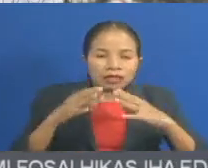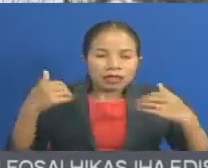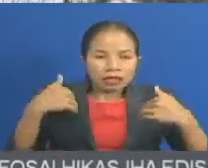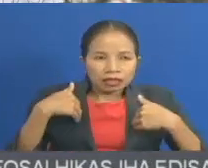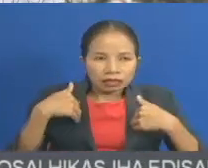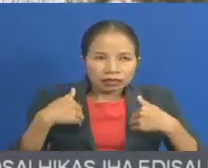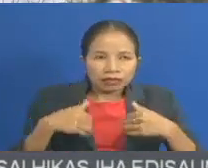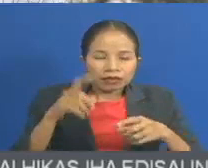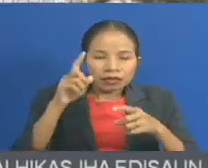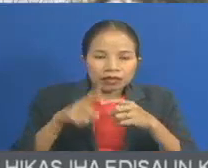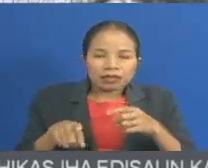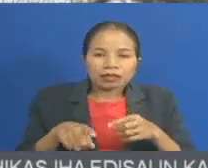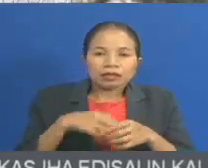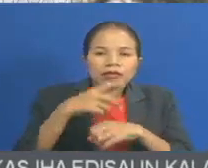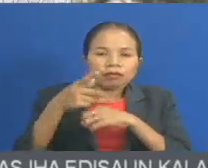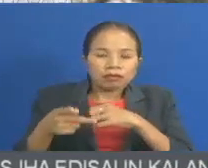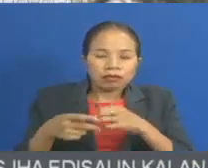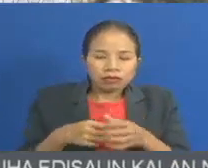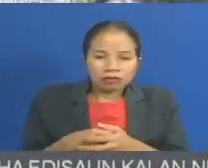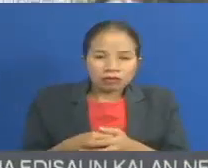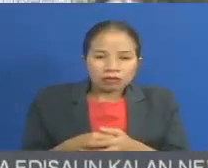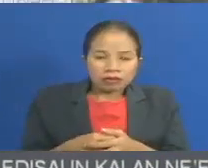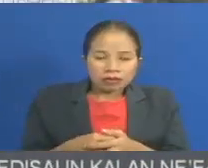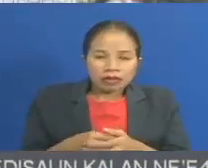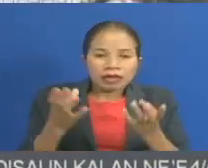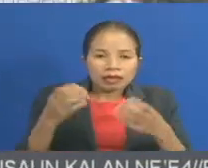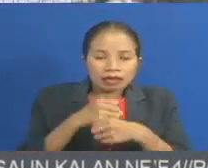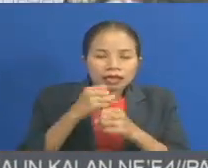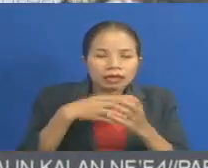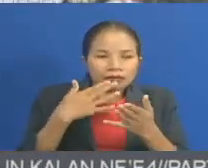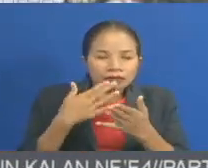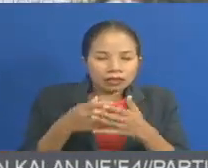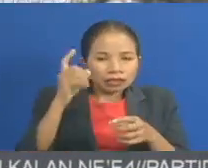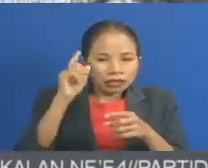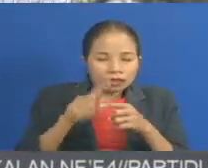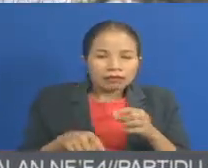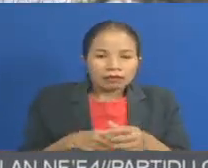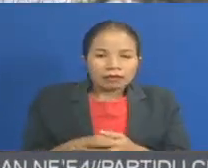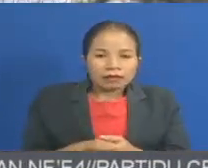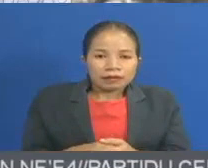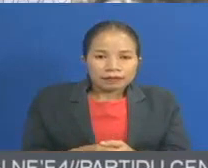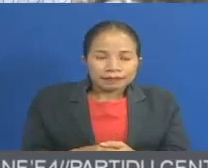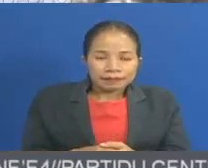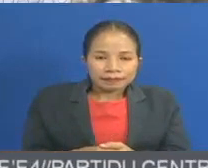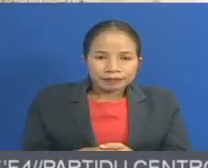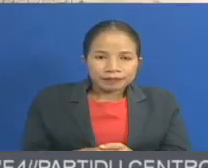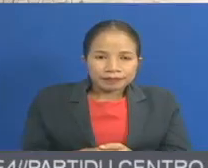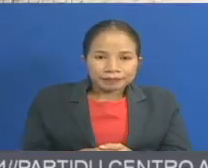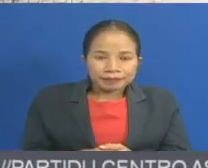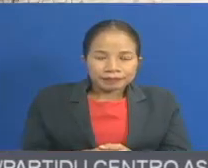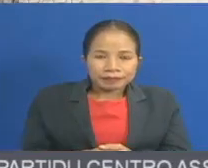nene saifal be rebore be halete ne ban la under ti atara halu subteran la bel e sirkuito ba sirne dan nem under ti